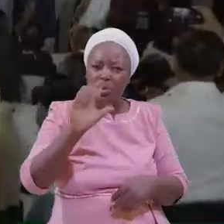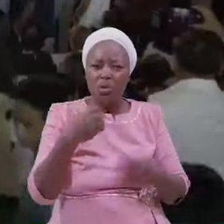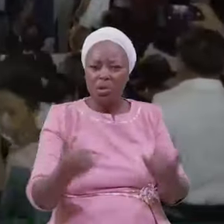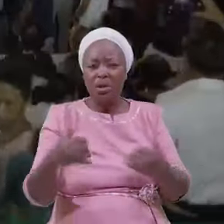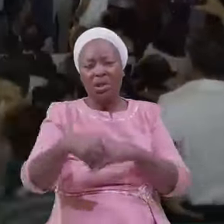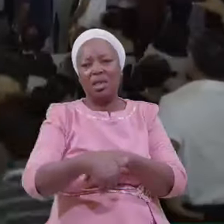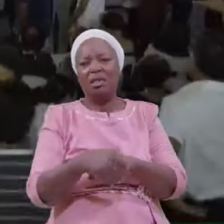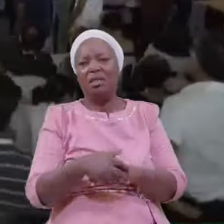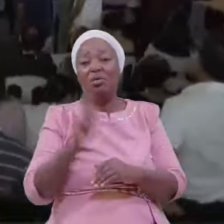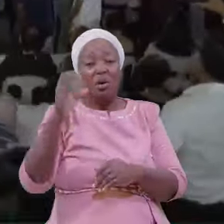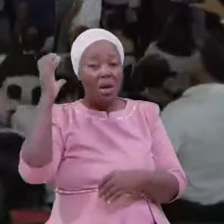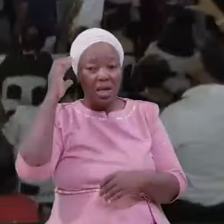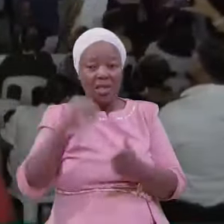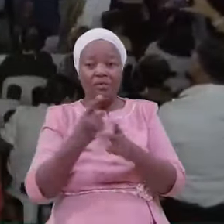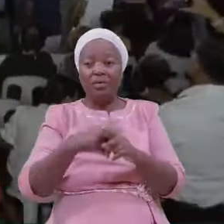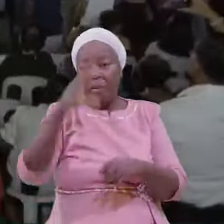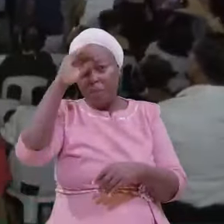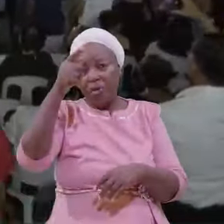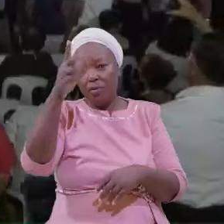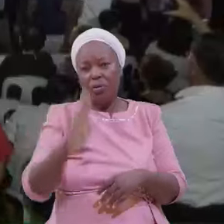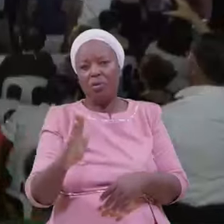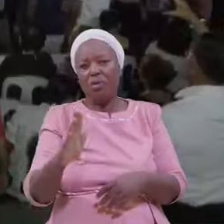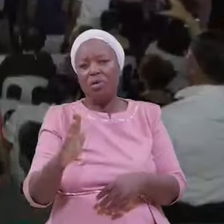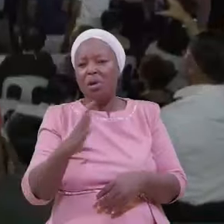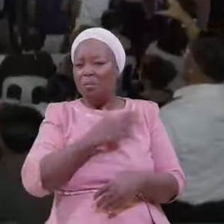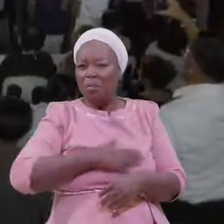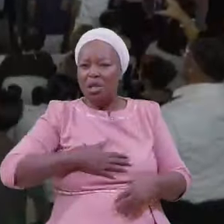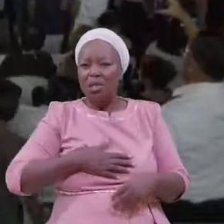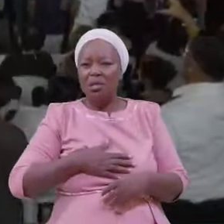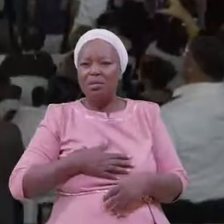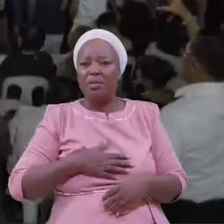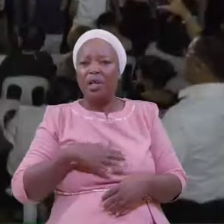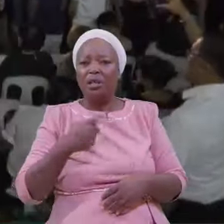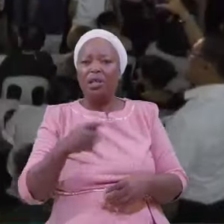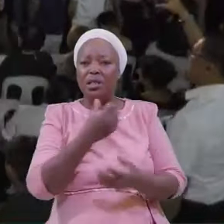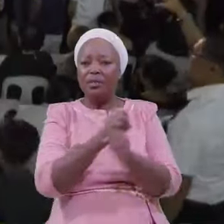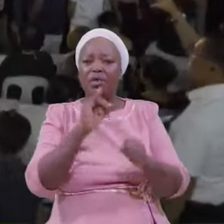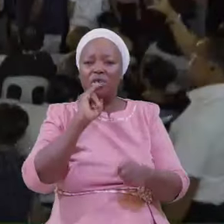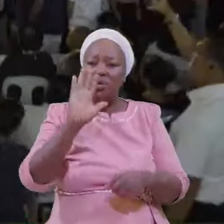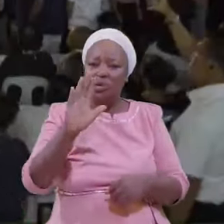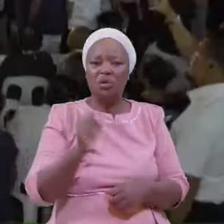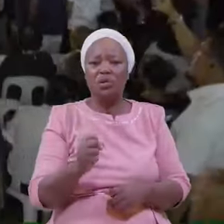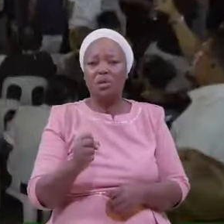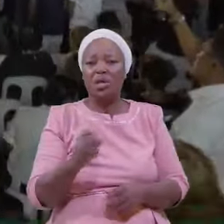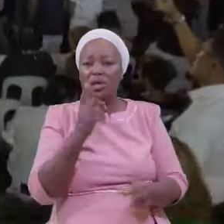Lord is waiting for you. Come on. Lumapit tayo sa Panginoon.